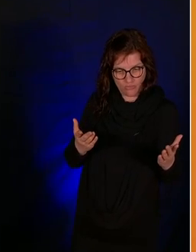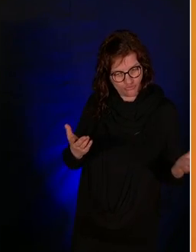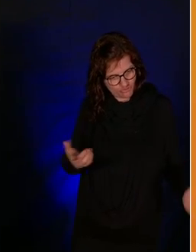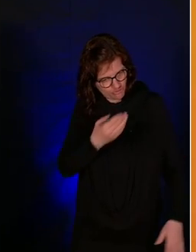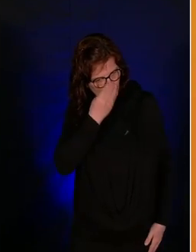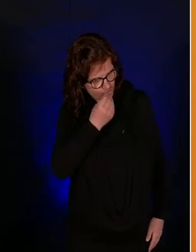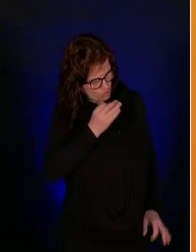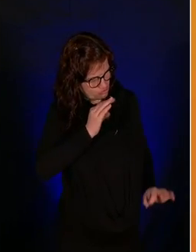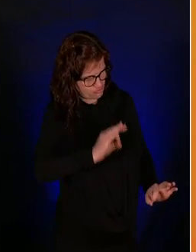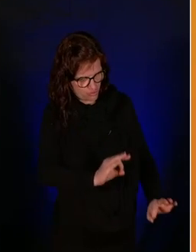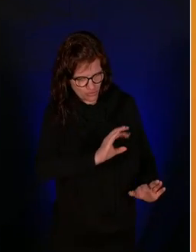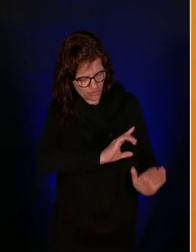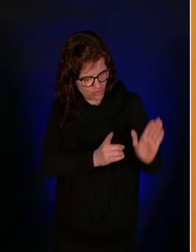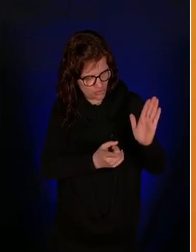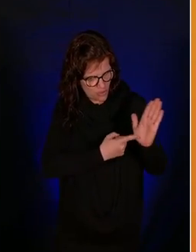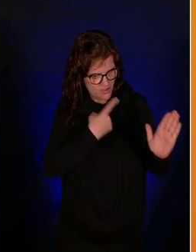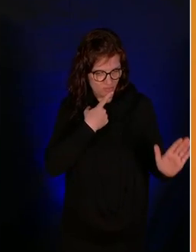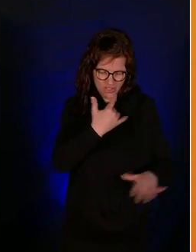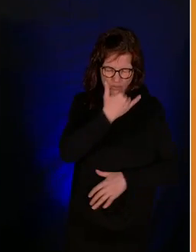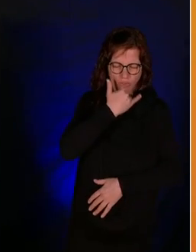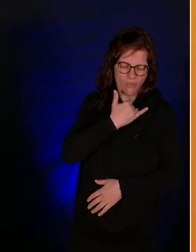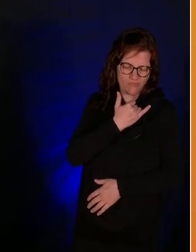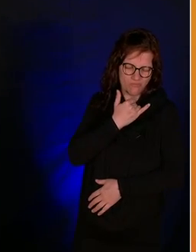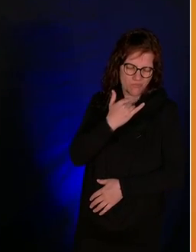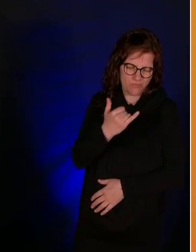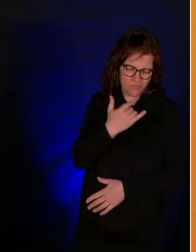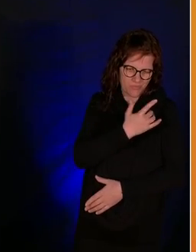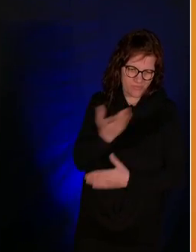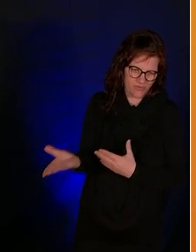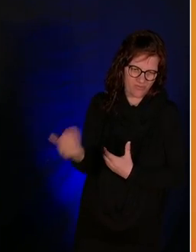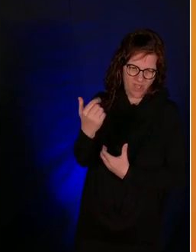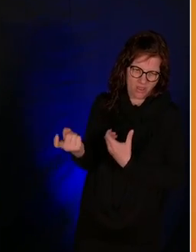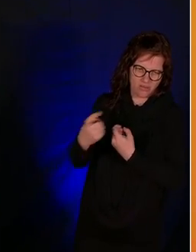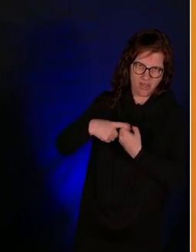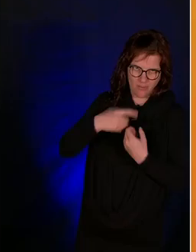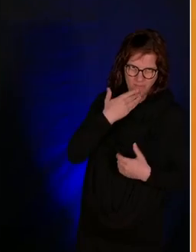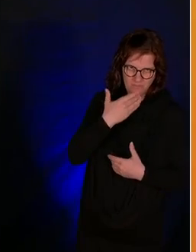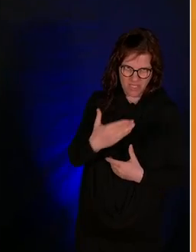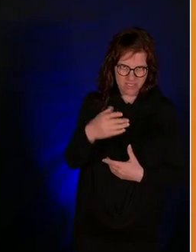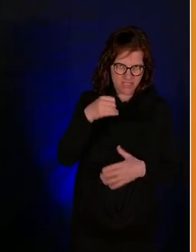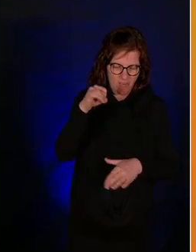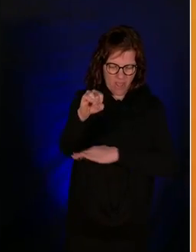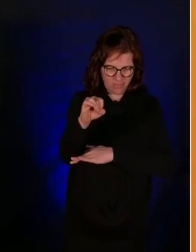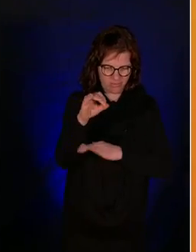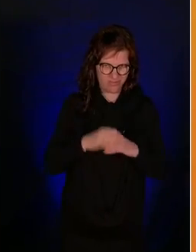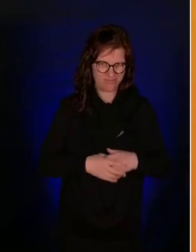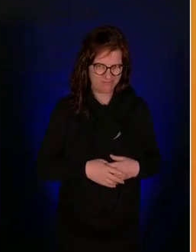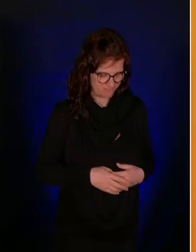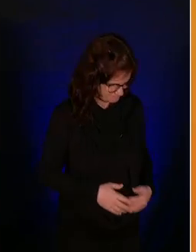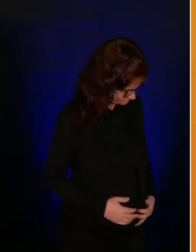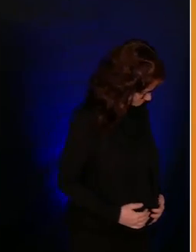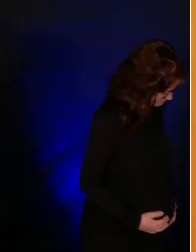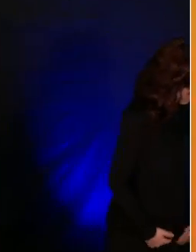légitime, ils ne se trompent pas, ils viennent et ils adhèrent. Voilà, merci mes camarades. À bientôt.